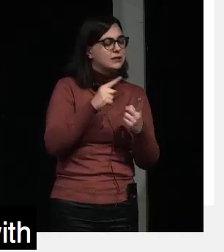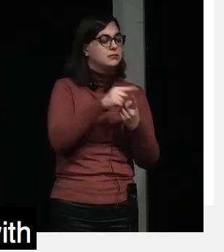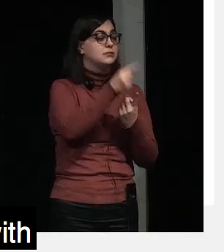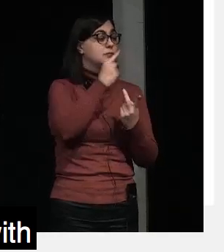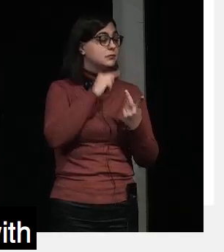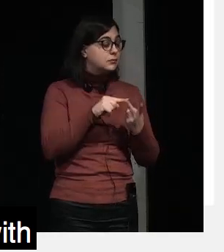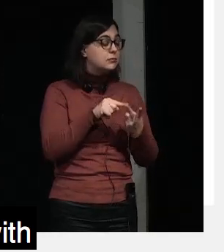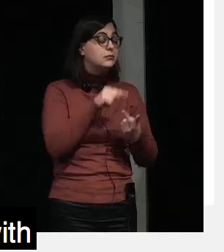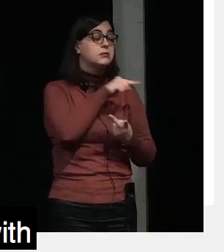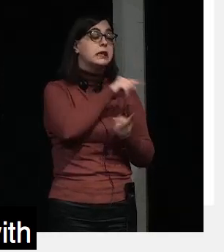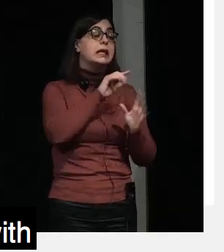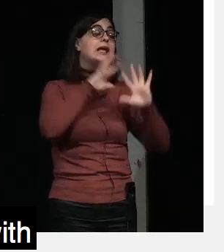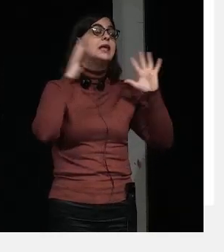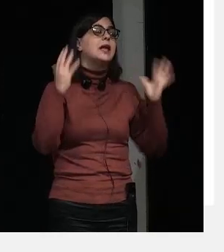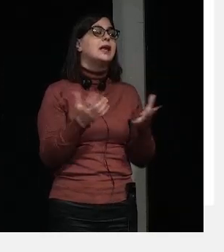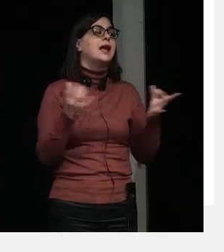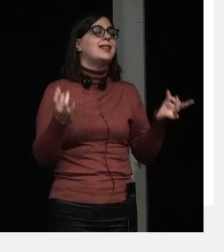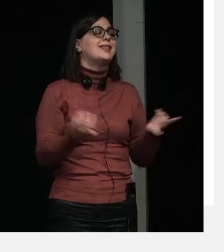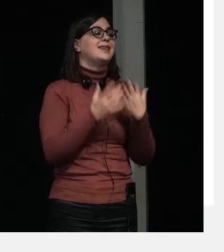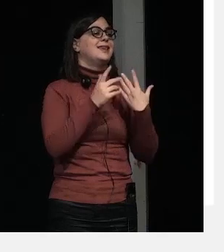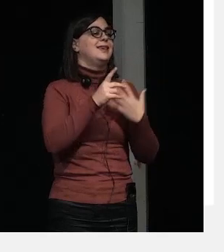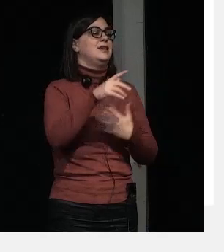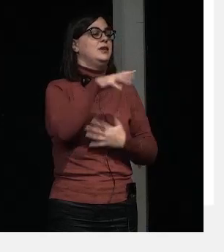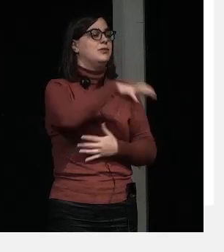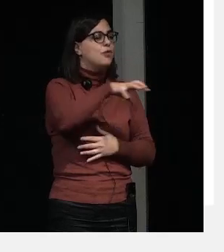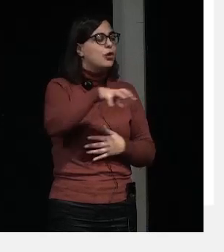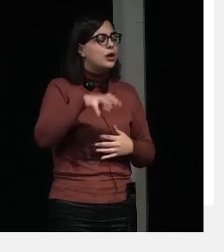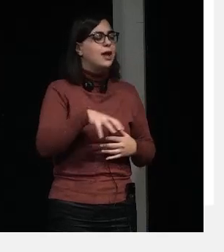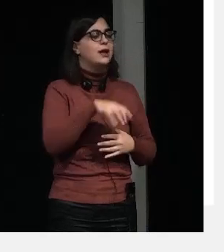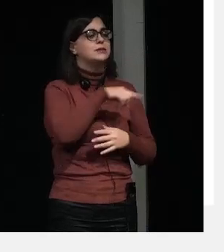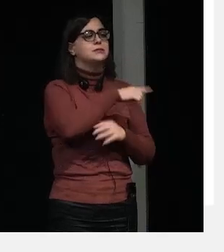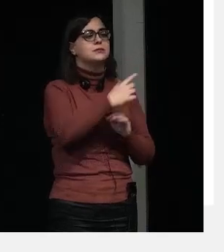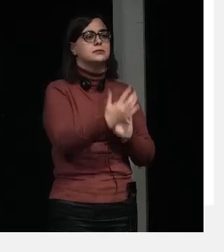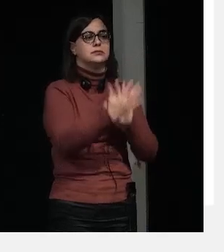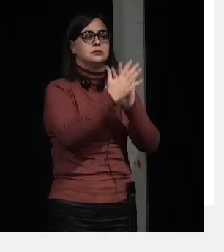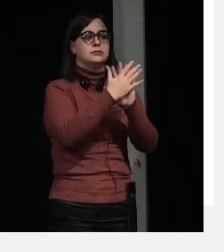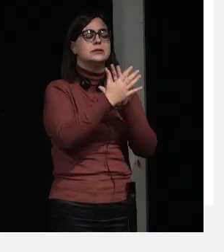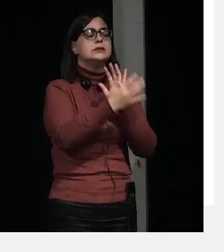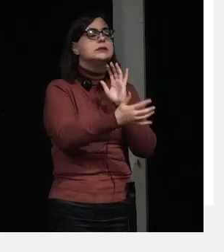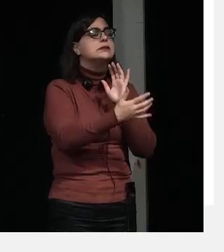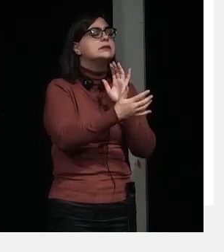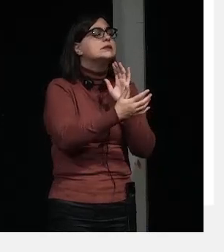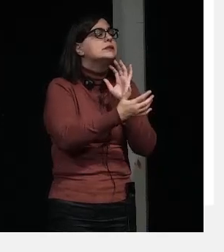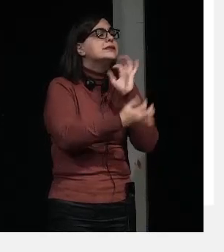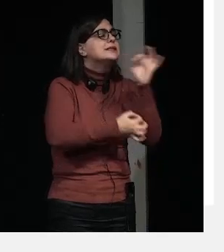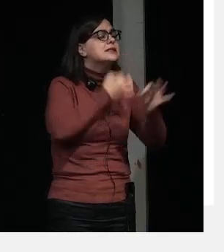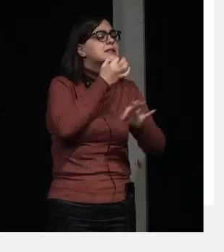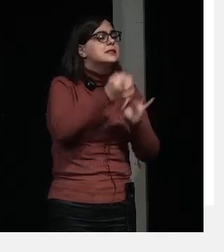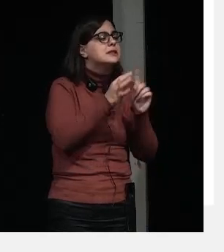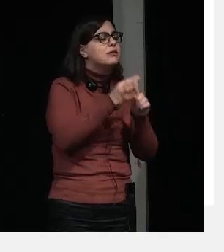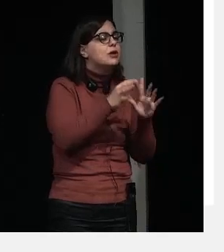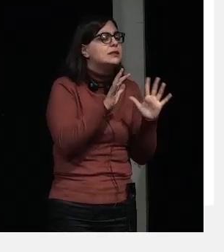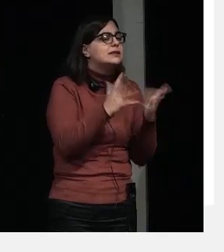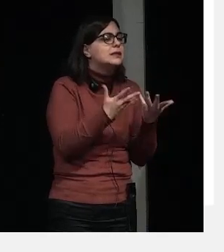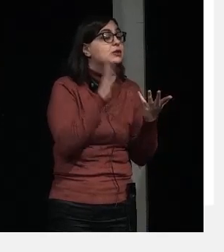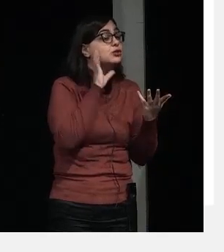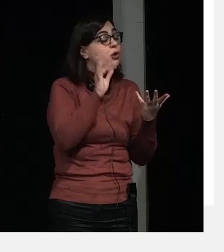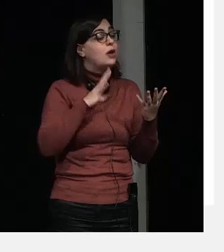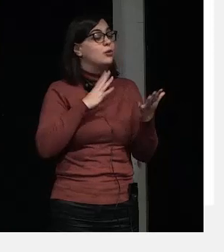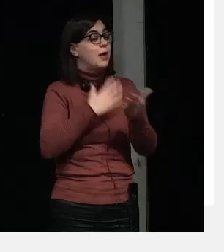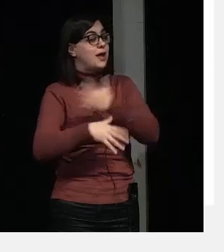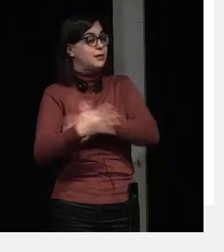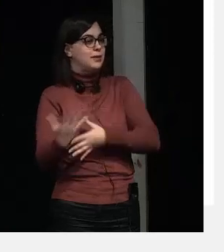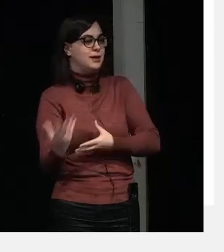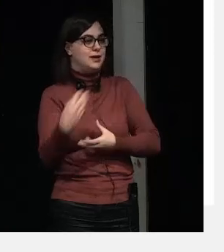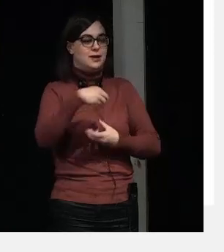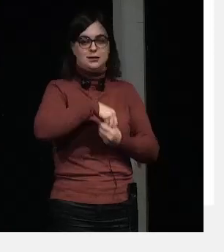και στους κοινωνικούς φορείς που συνεργάζεστε για το πώς θα συμπεριλάβουν τα άτομα με αναπηρία με καλύτερο τρόπο. Αν